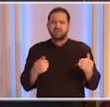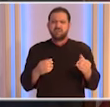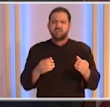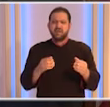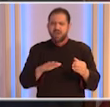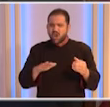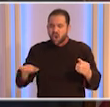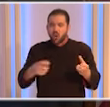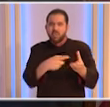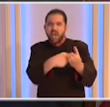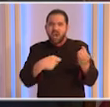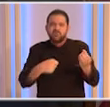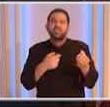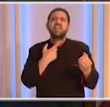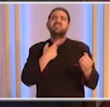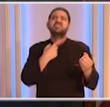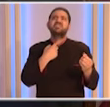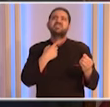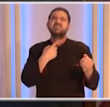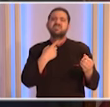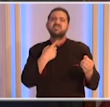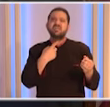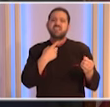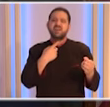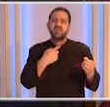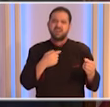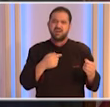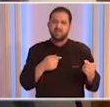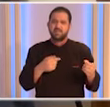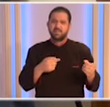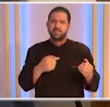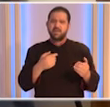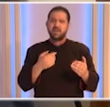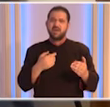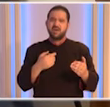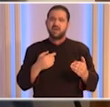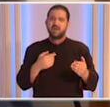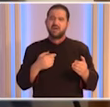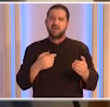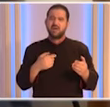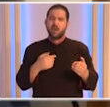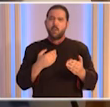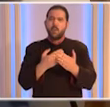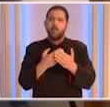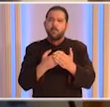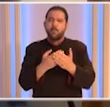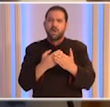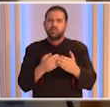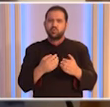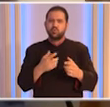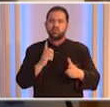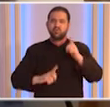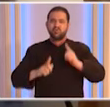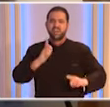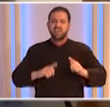Dumnezeu răzbunare asupra părinților și medicilor blestemați ce curmă viața pruncilor ce vor să vină pe